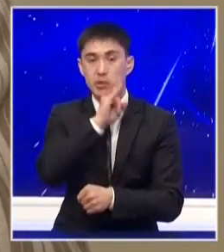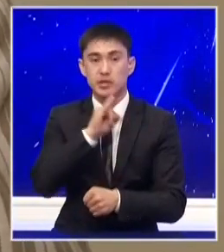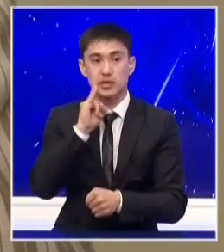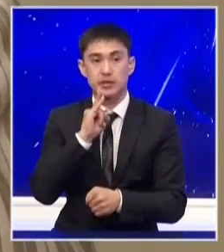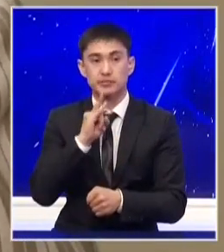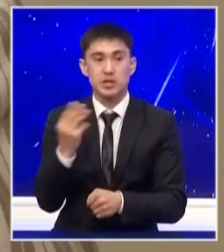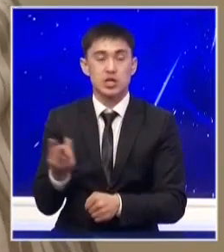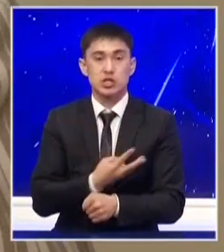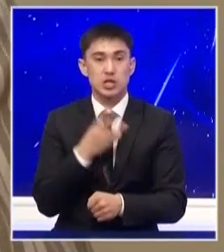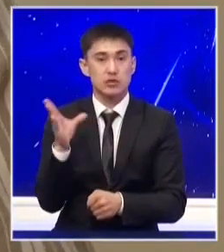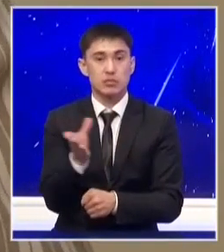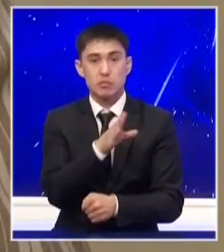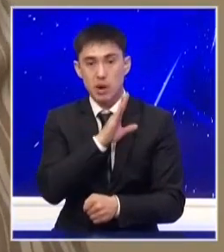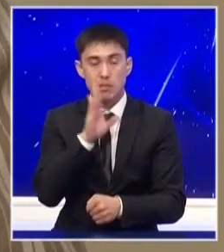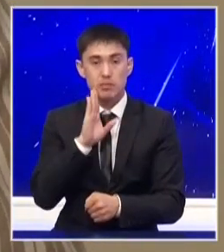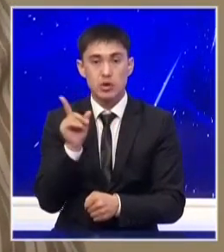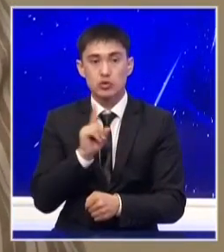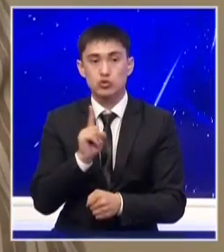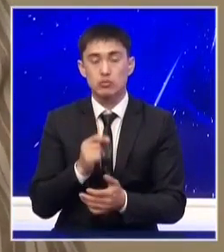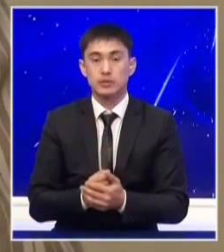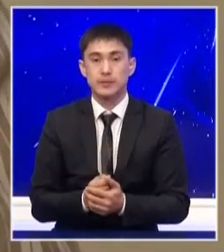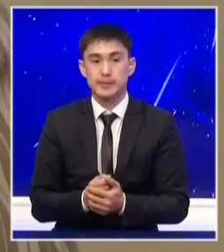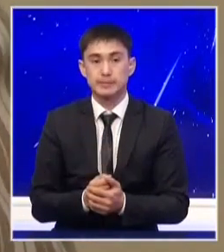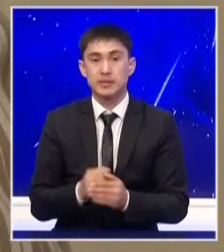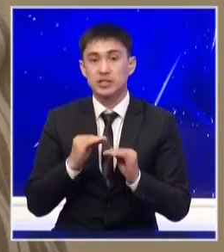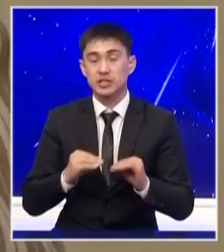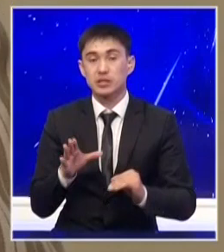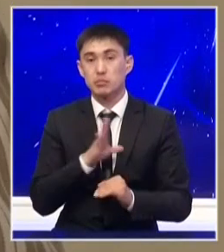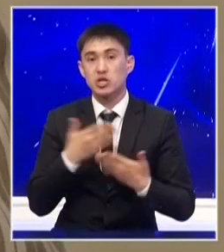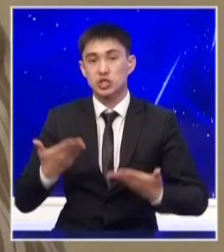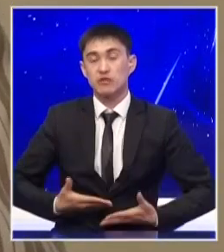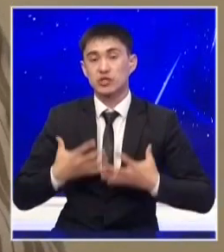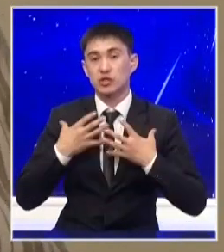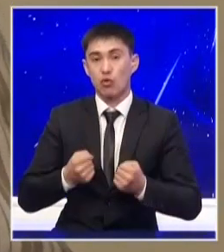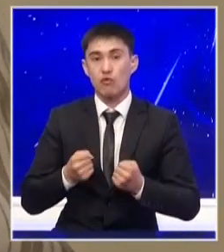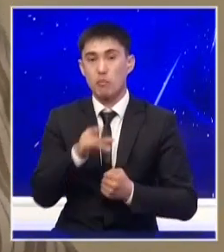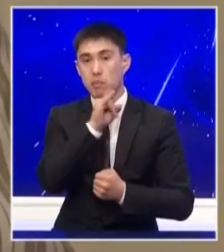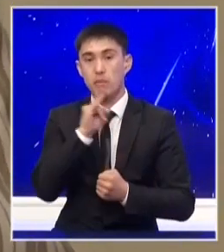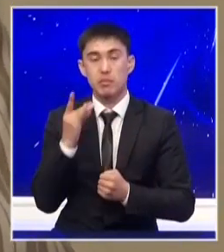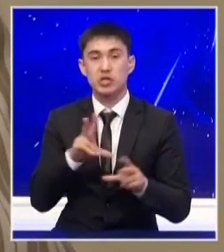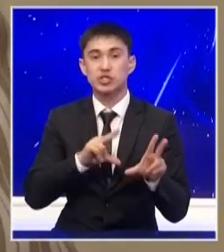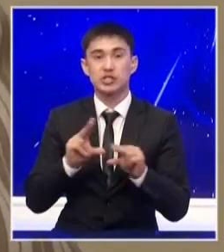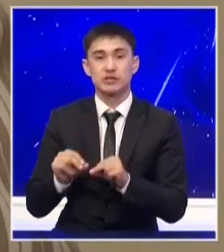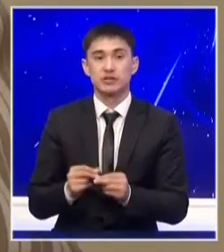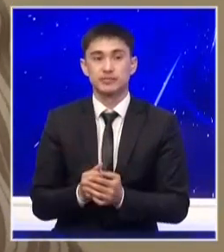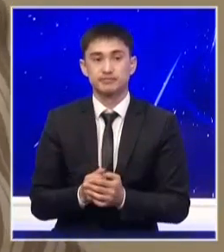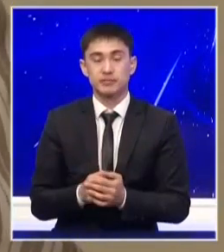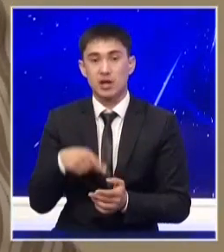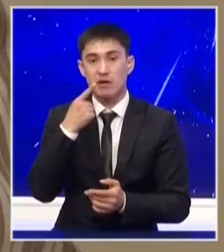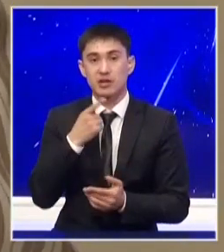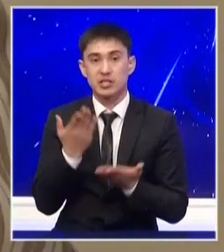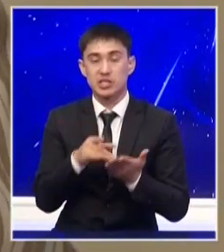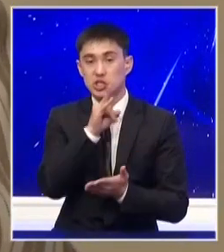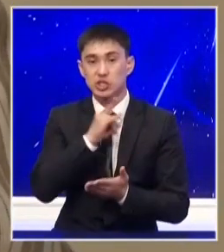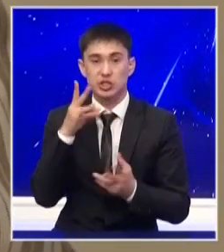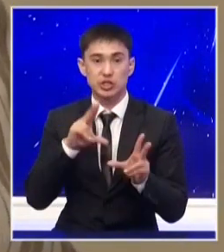Я вот желаю всем мамам, чтобы дети были живы и здоровы, чтобы мамы были у нас счастливы. Говорят, если